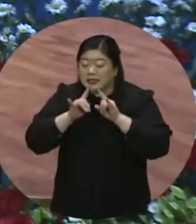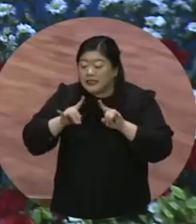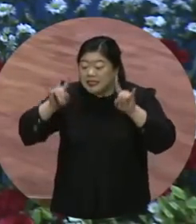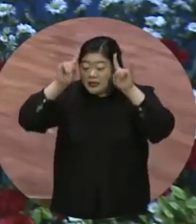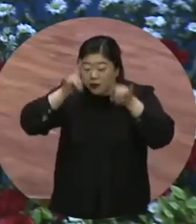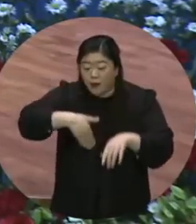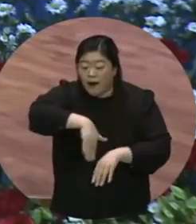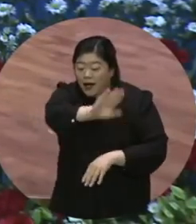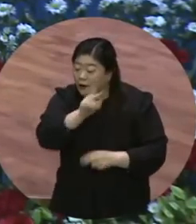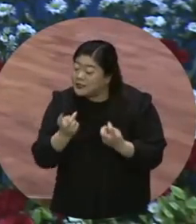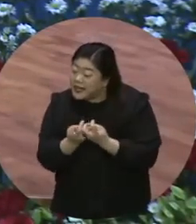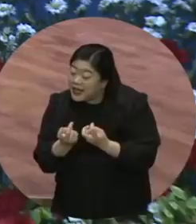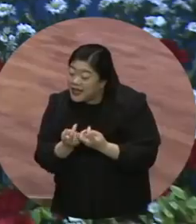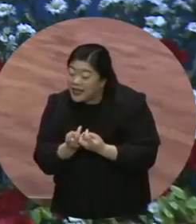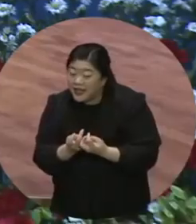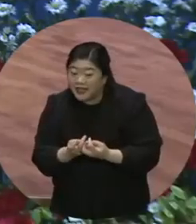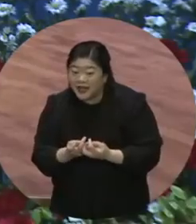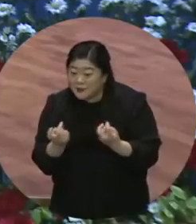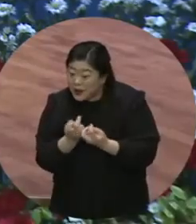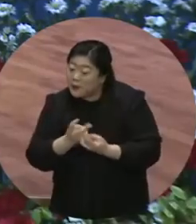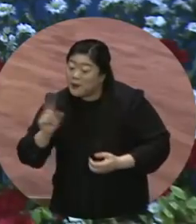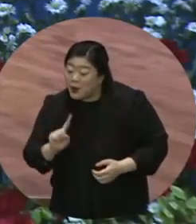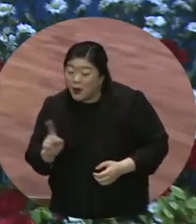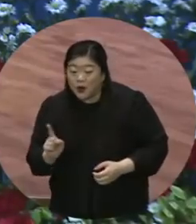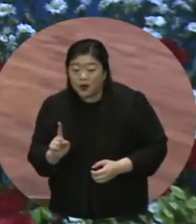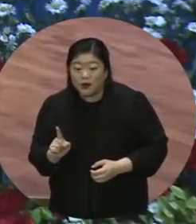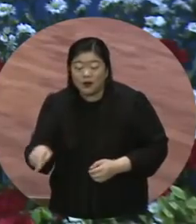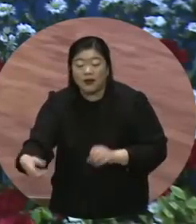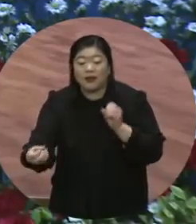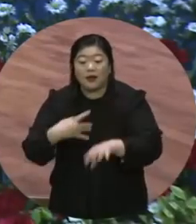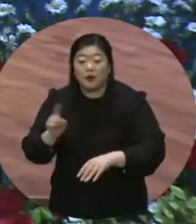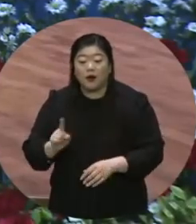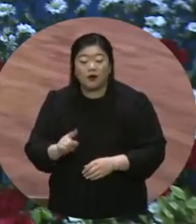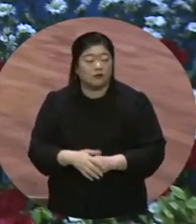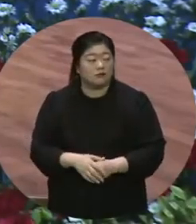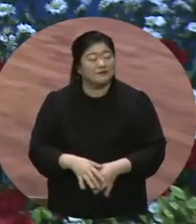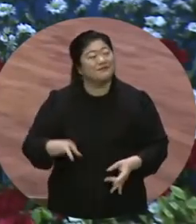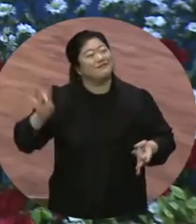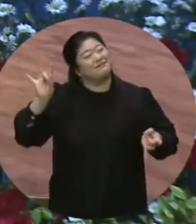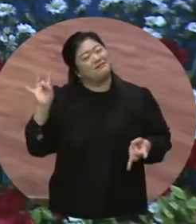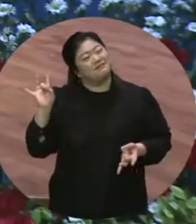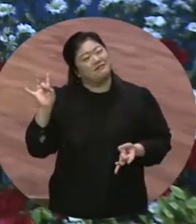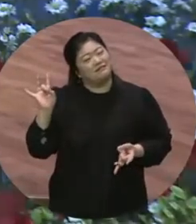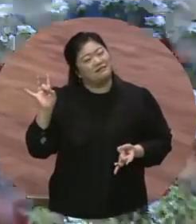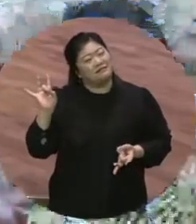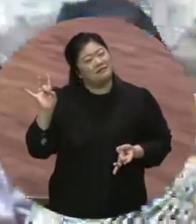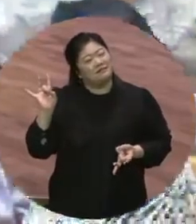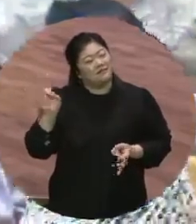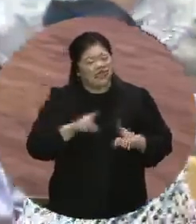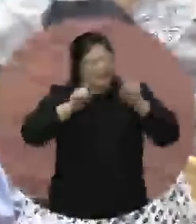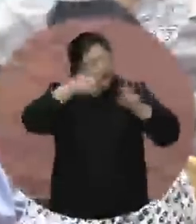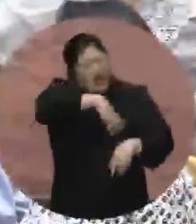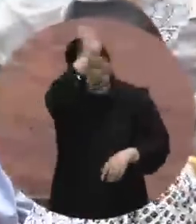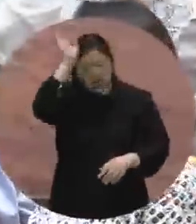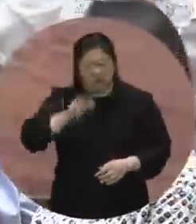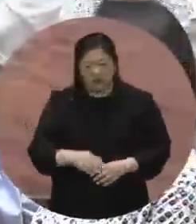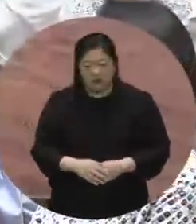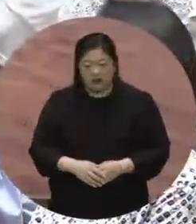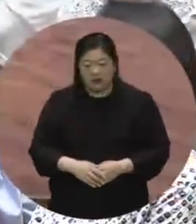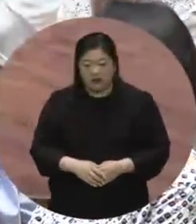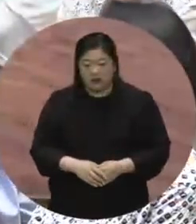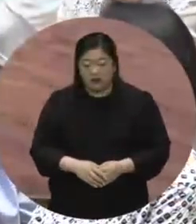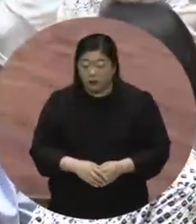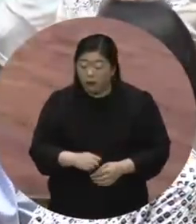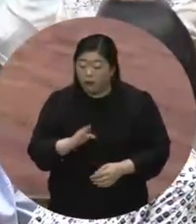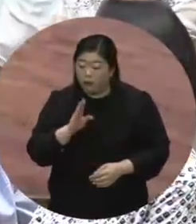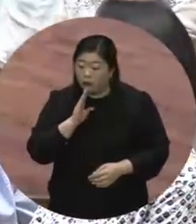그랬어요. 그러니까 이 아이가 뭐라고 답했냐? 가만히 있으면 지옥 가요. 그랬어요. 아주